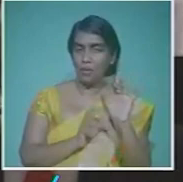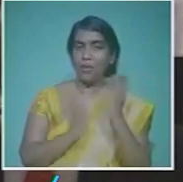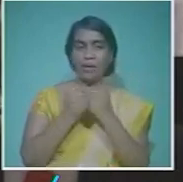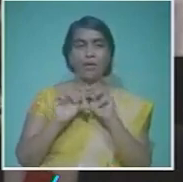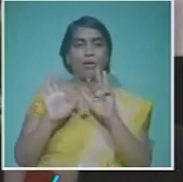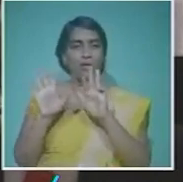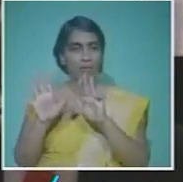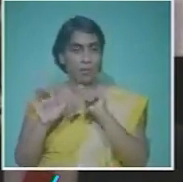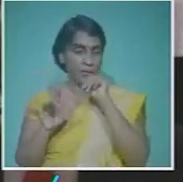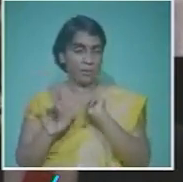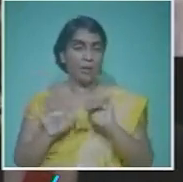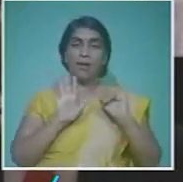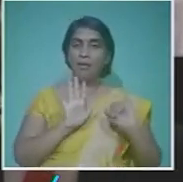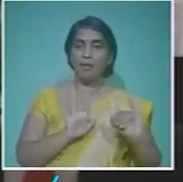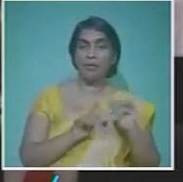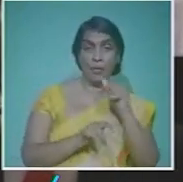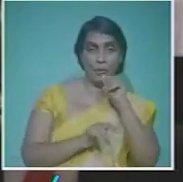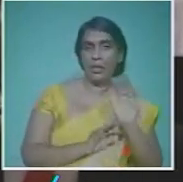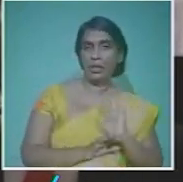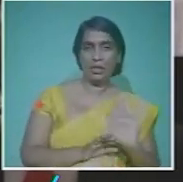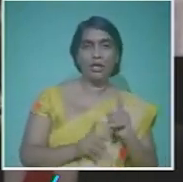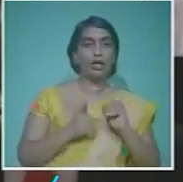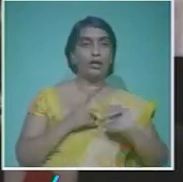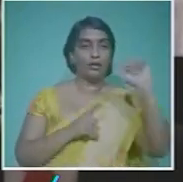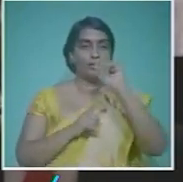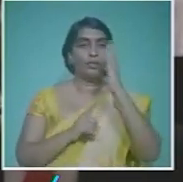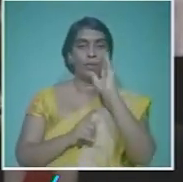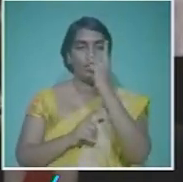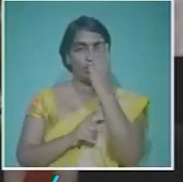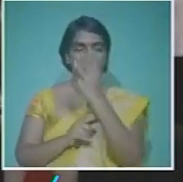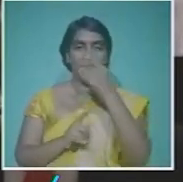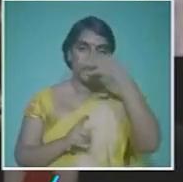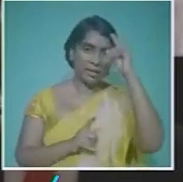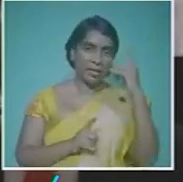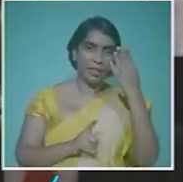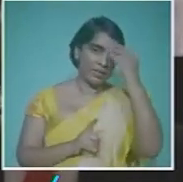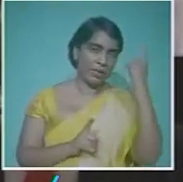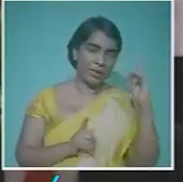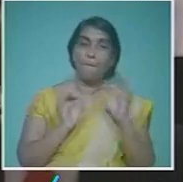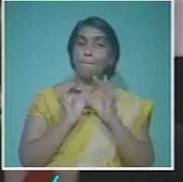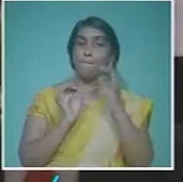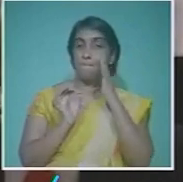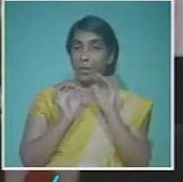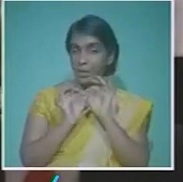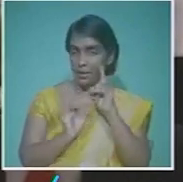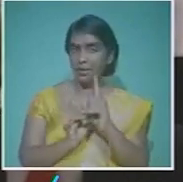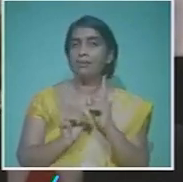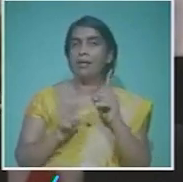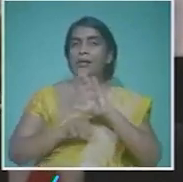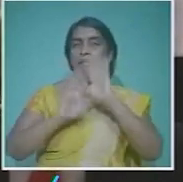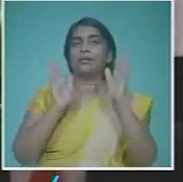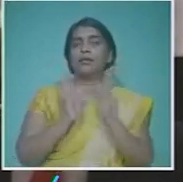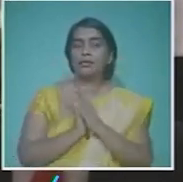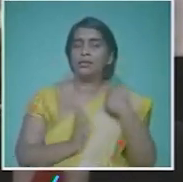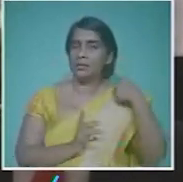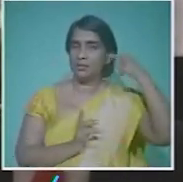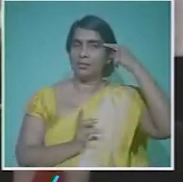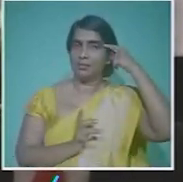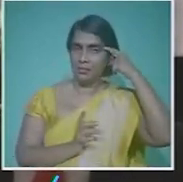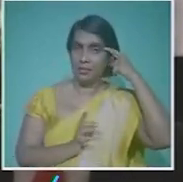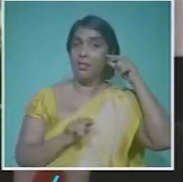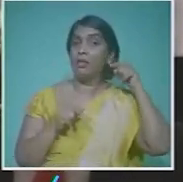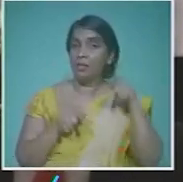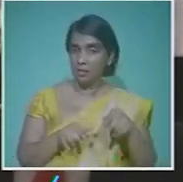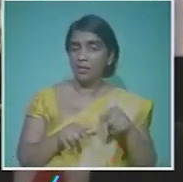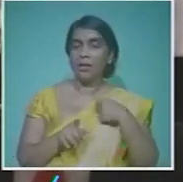9ක් නිරලත් 6ක් නිනලොලත් යුරෝපියන් 3යි සිංහල 1යි ද්‍රවිඩ 1යි බර්ග 1යි ඔන්නේ සංවිතිය විතරයි අපි ඔළුවේ තියෙන්නේ